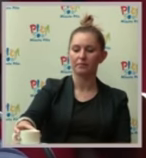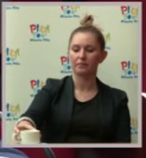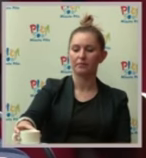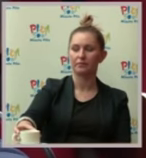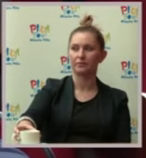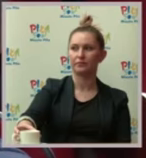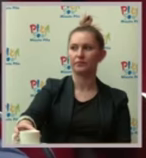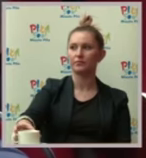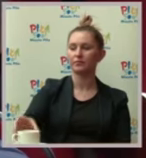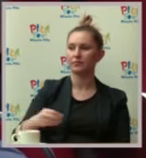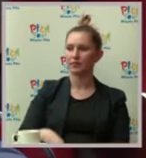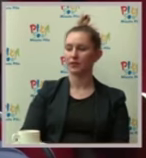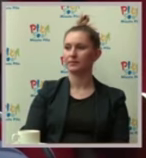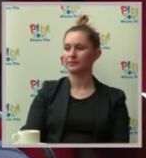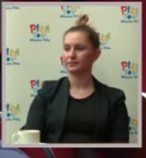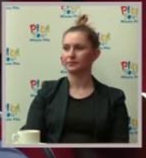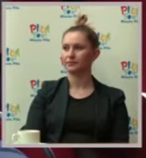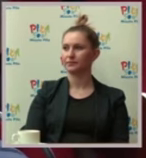że w jakiejś